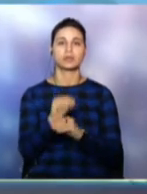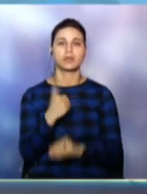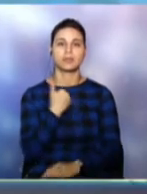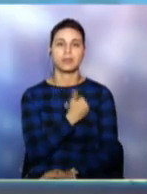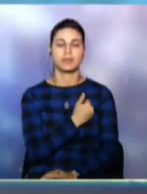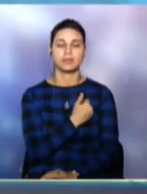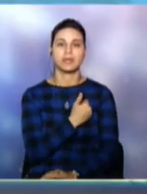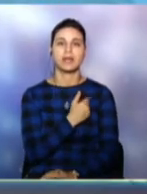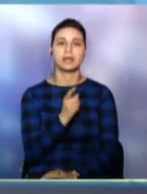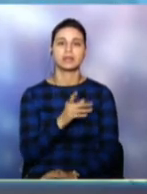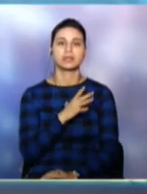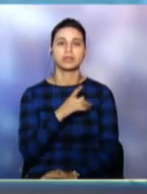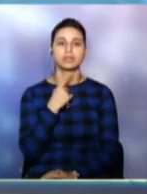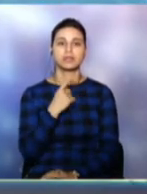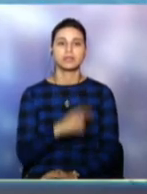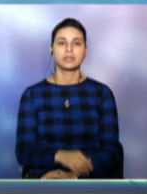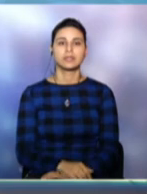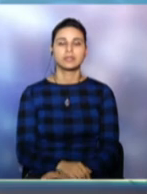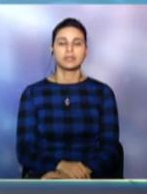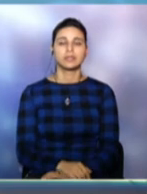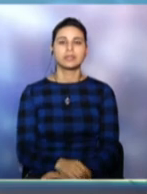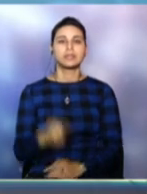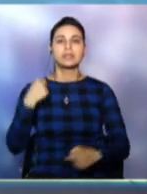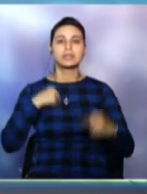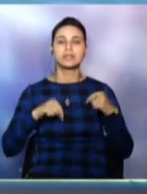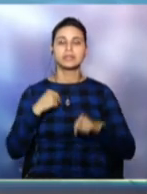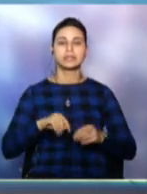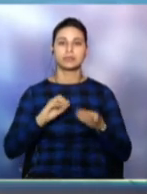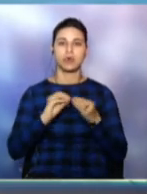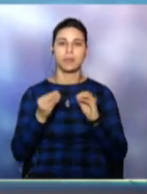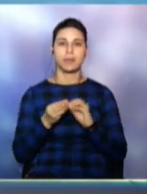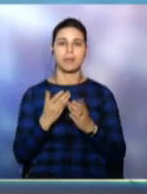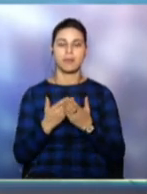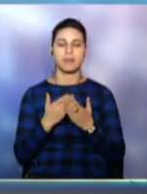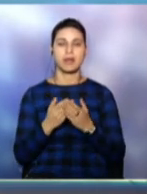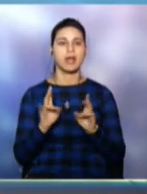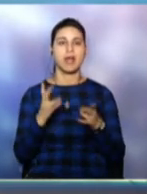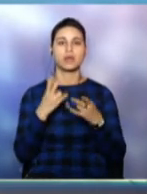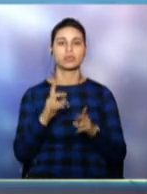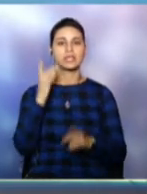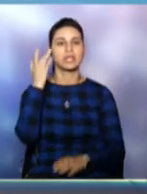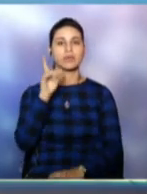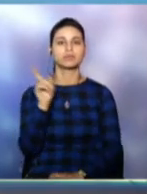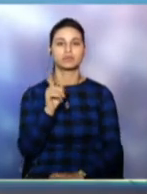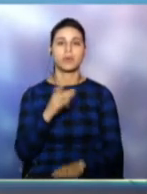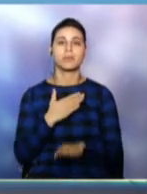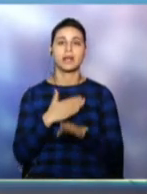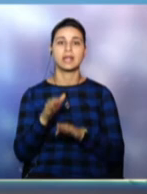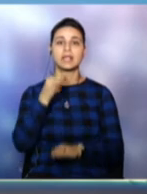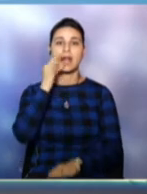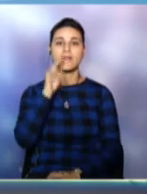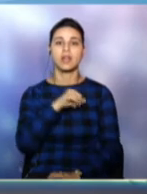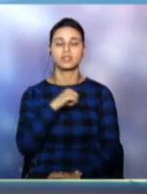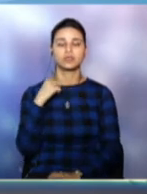იმ საკითხს, რომელიც თქვენ აღწერით პურინული ცვლის დარღვევასთან დაკავშირებით. არ უნდა დაგვავიწყდეს, რომ გარდა კოფეინისა,